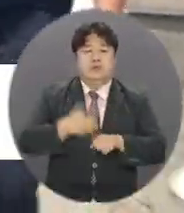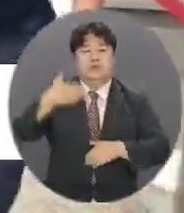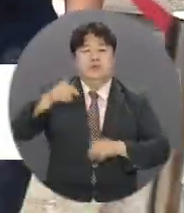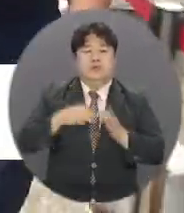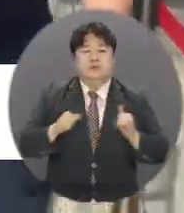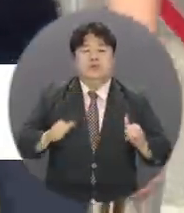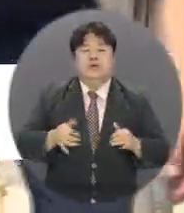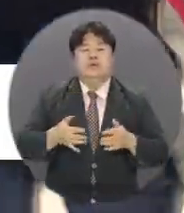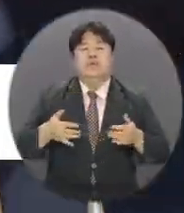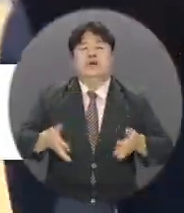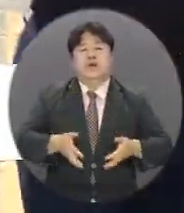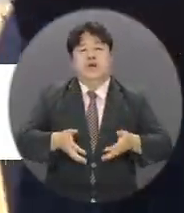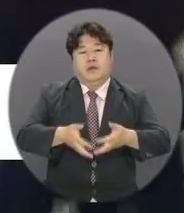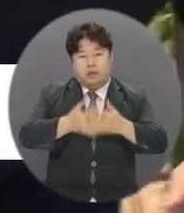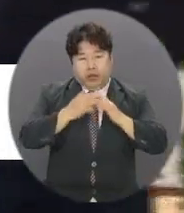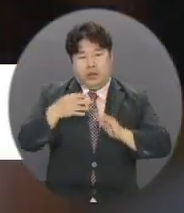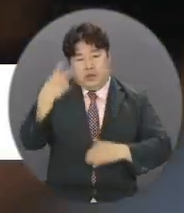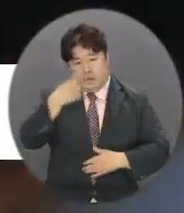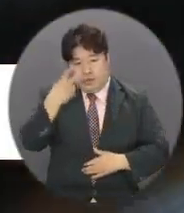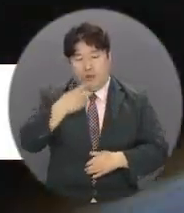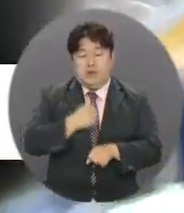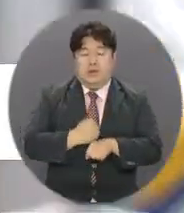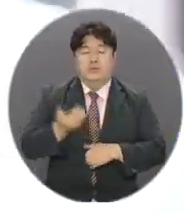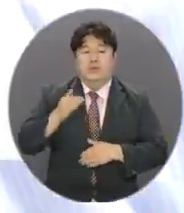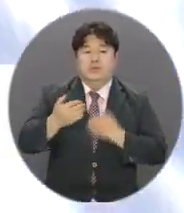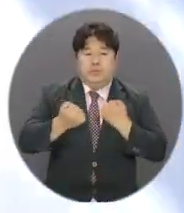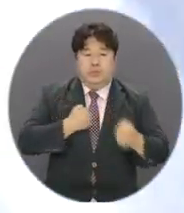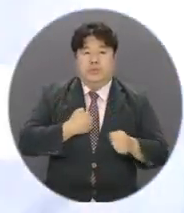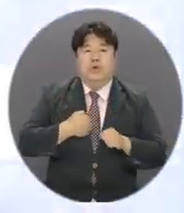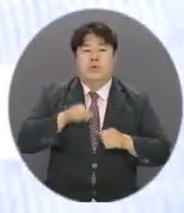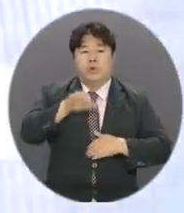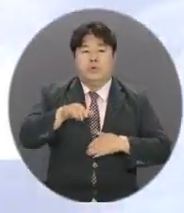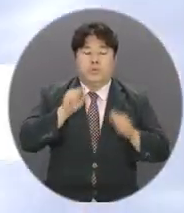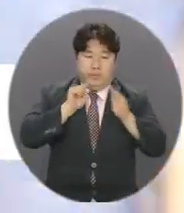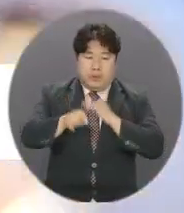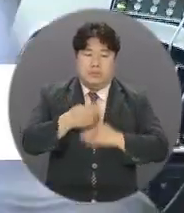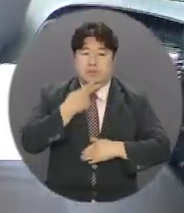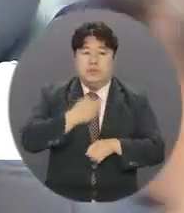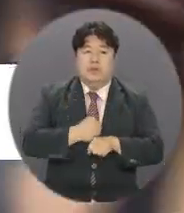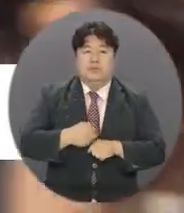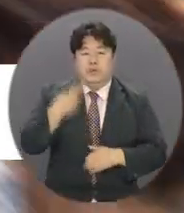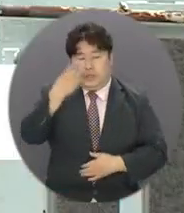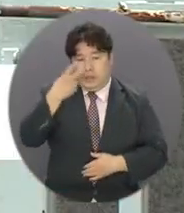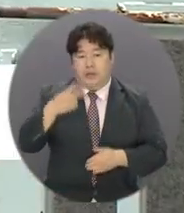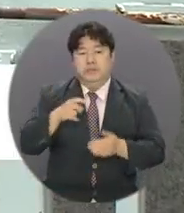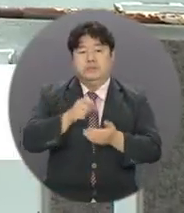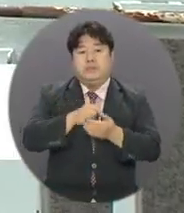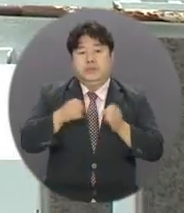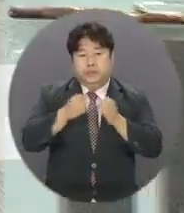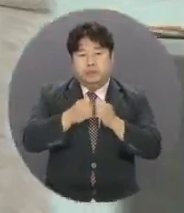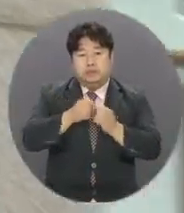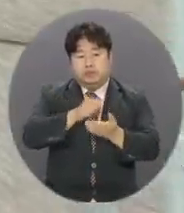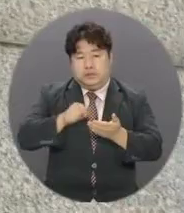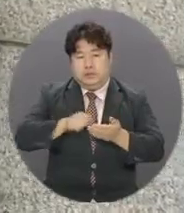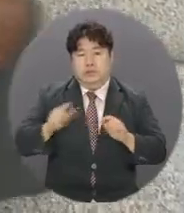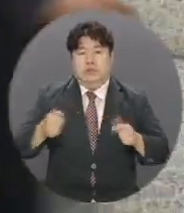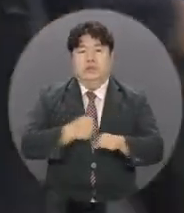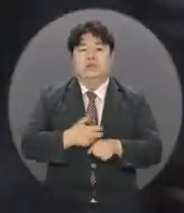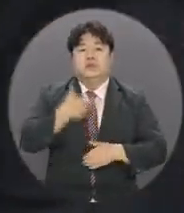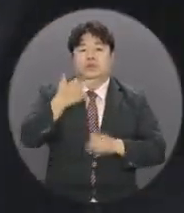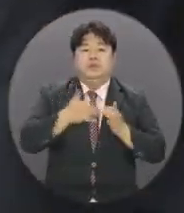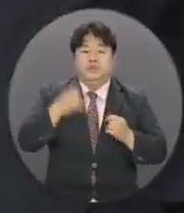씨는 공사를 관리 감독해야 함에도 불구하고 현장을 찾지도 않고 감리 일지도 작성하지 않아